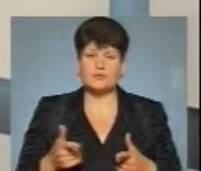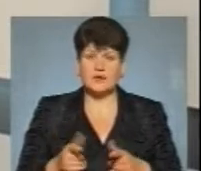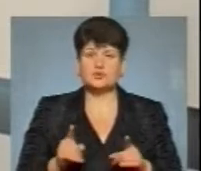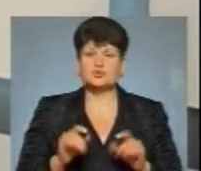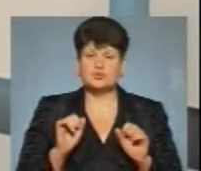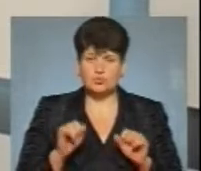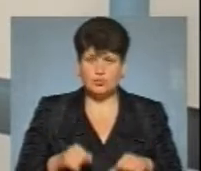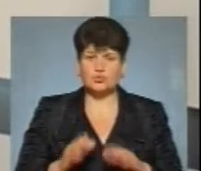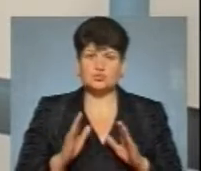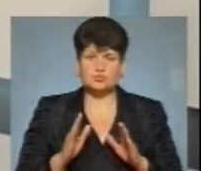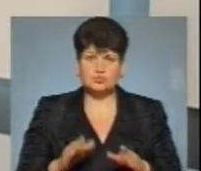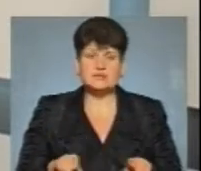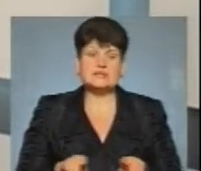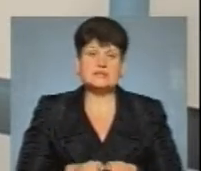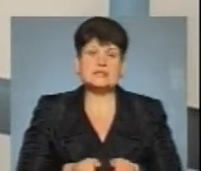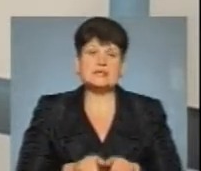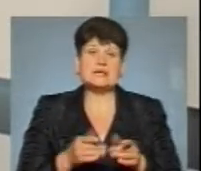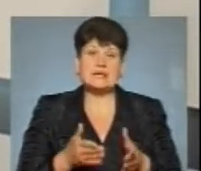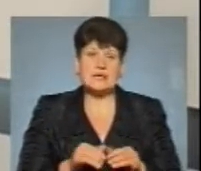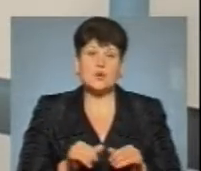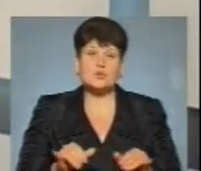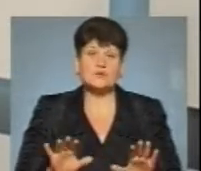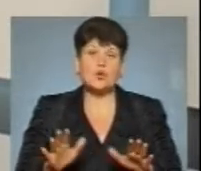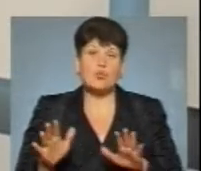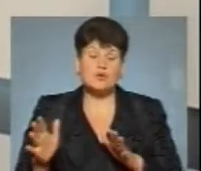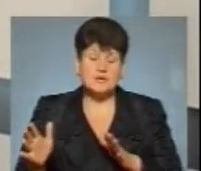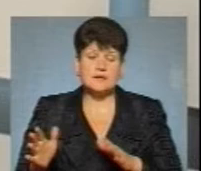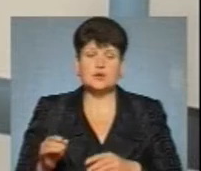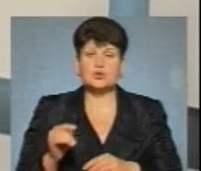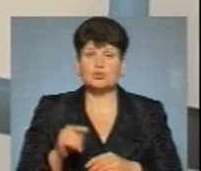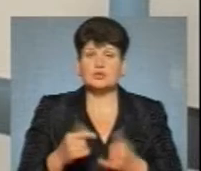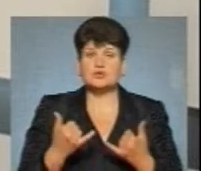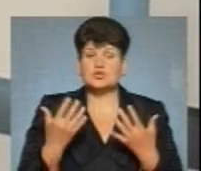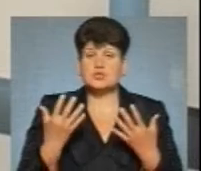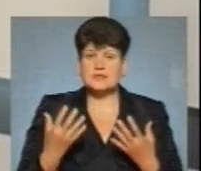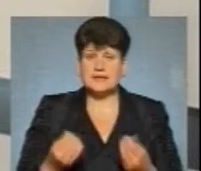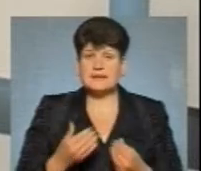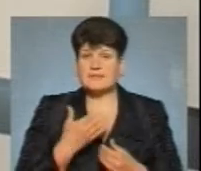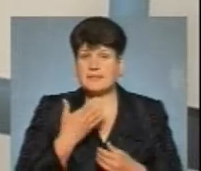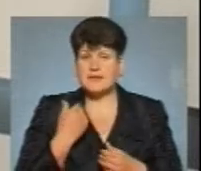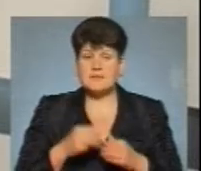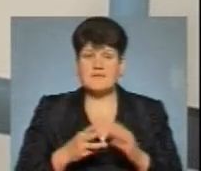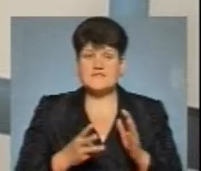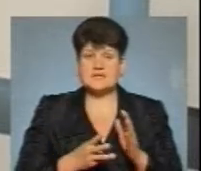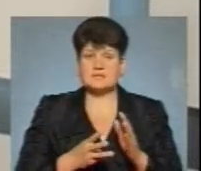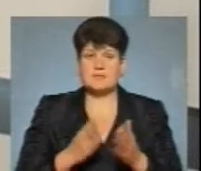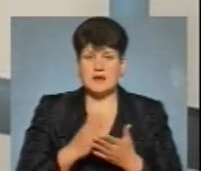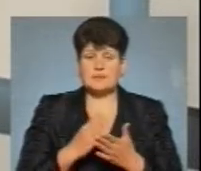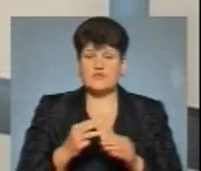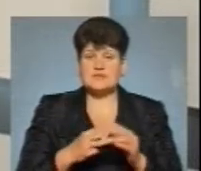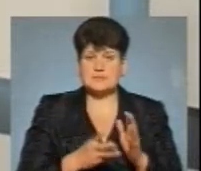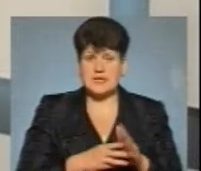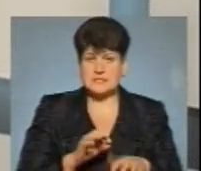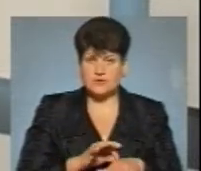бути такий саме розвиток таких подій. Тому на сьогоднішній день ми маємо 18 захворівших, так, серед них